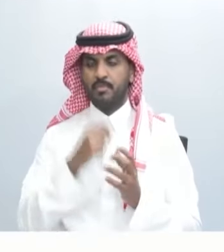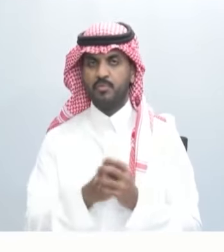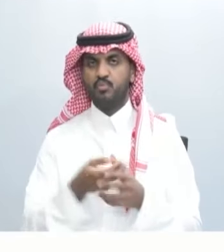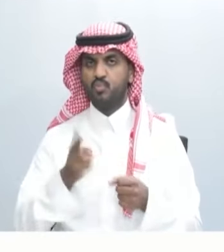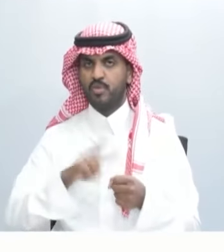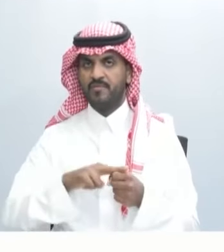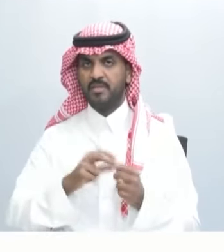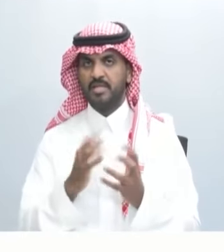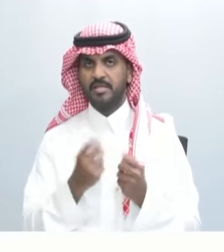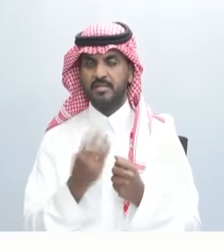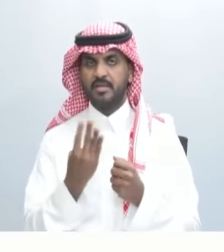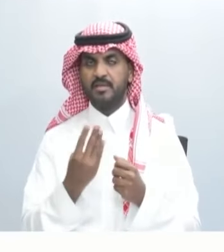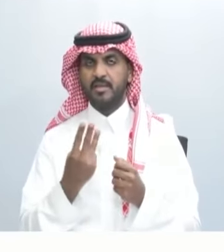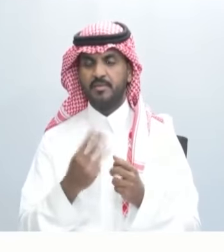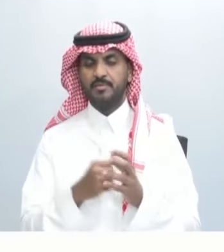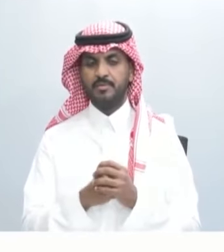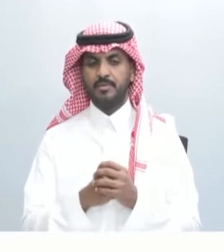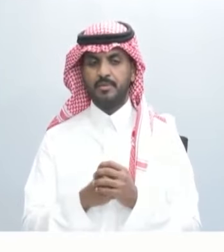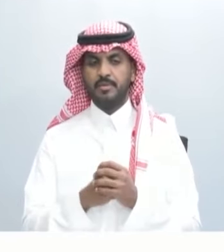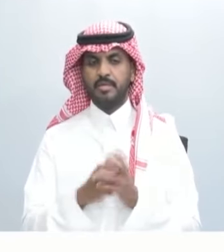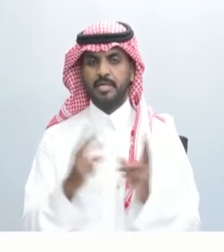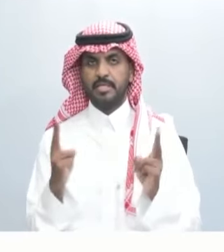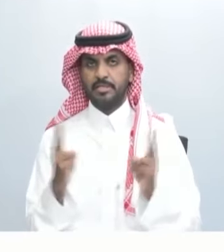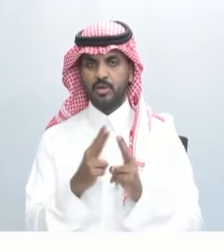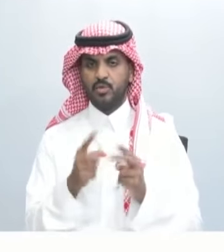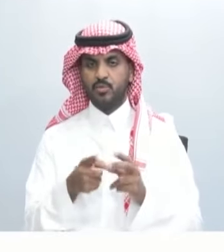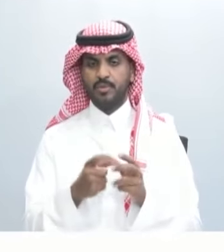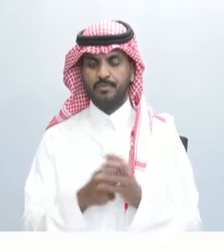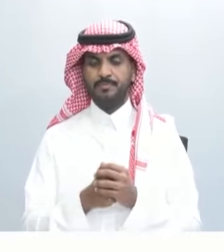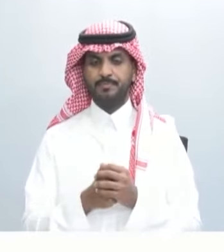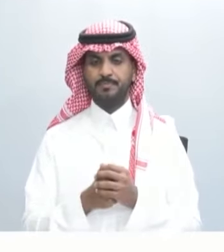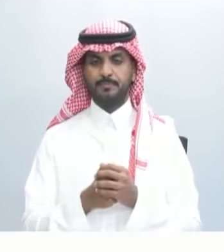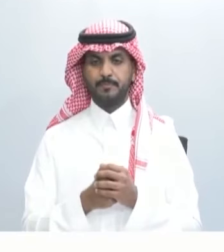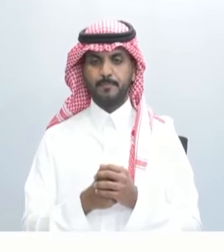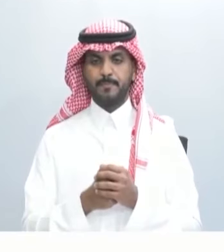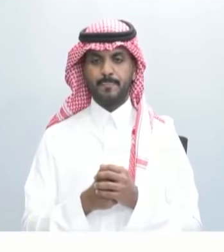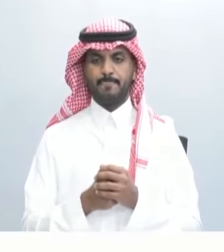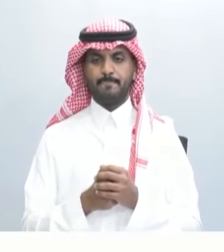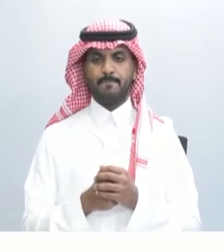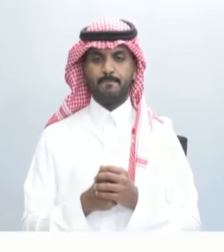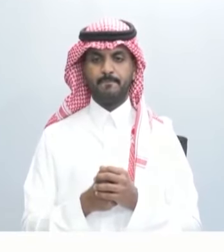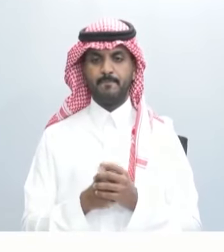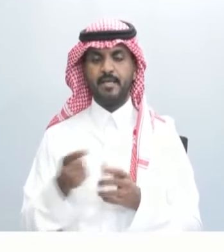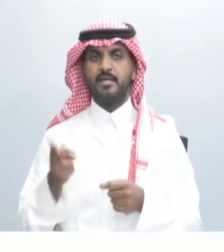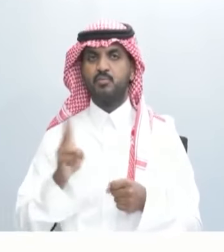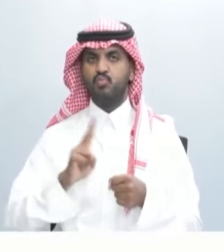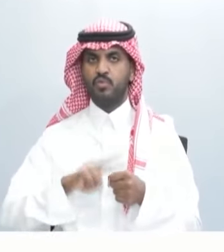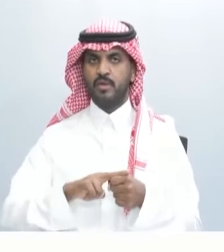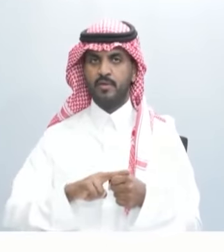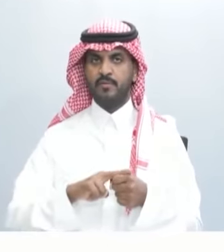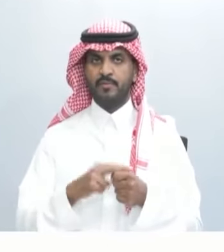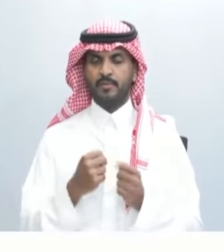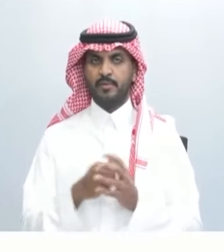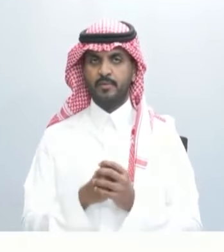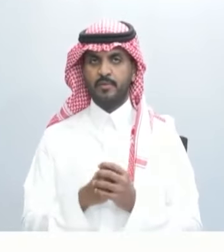العدد ثلاثه اذا التقوا هنا ابنائي وبناتي فنستطيع ان نقول ان المضاعف